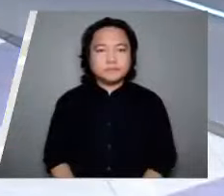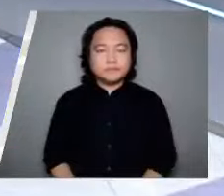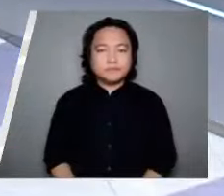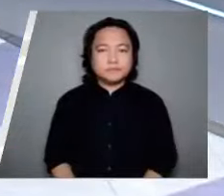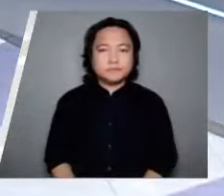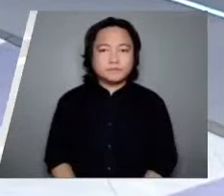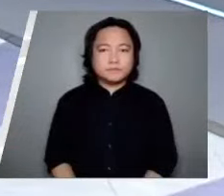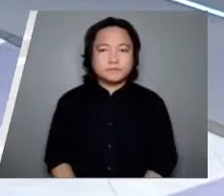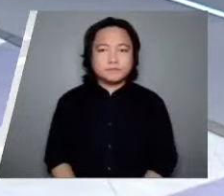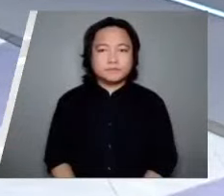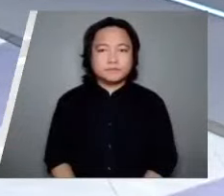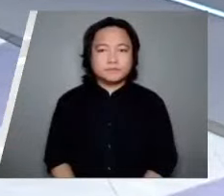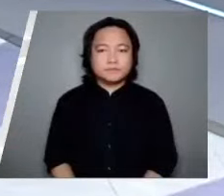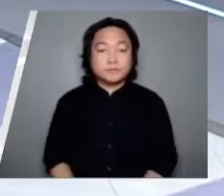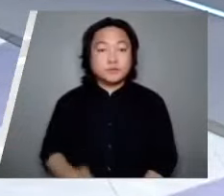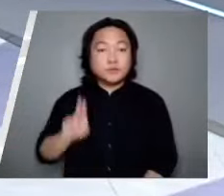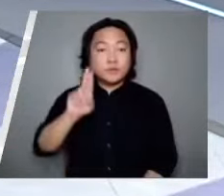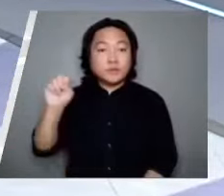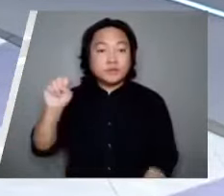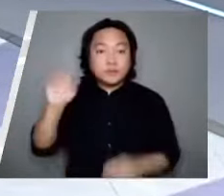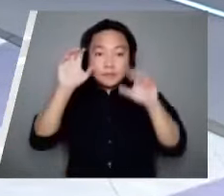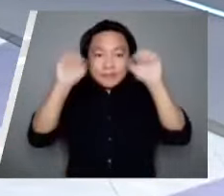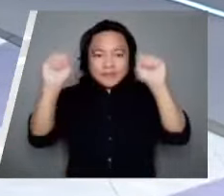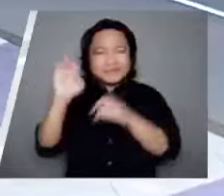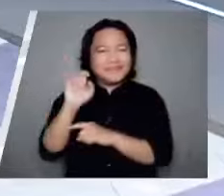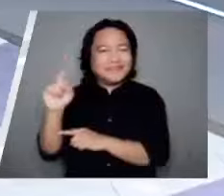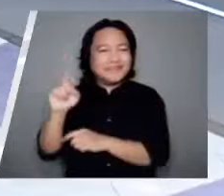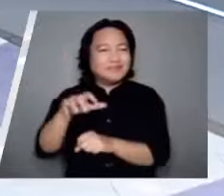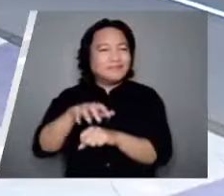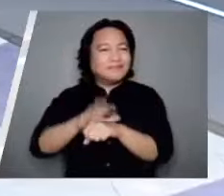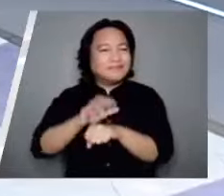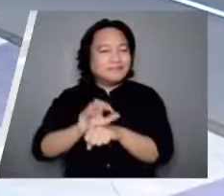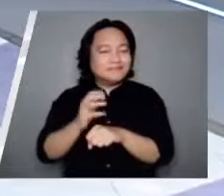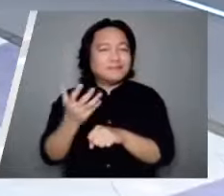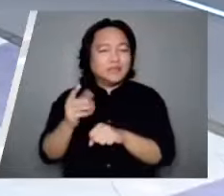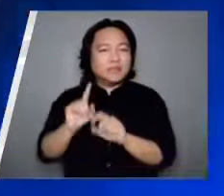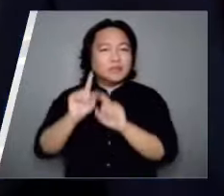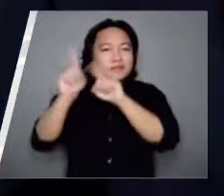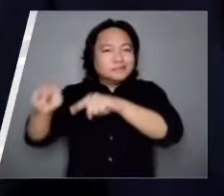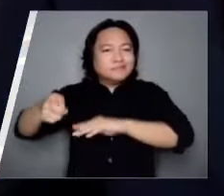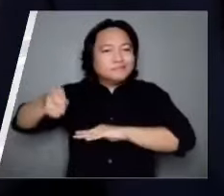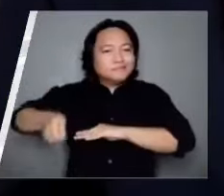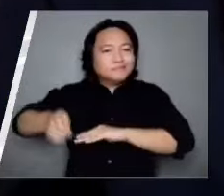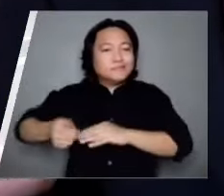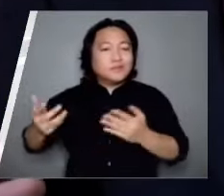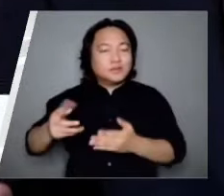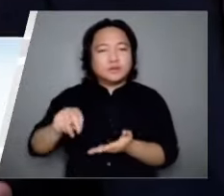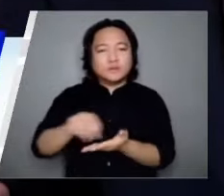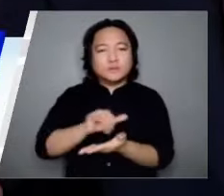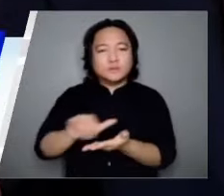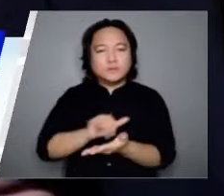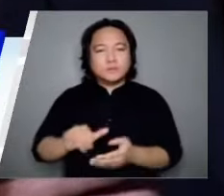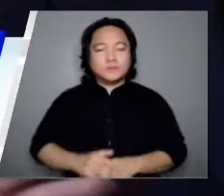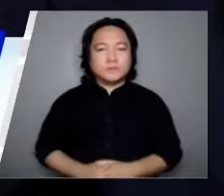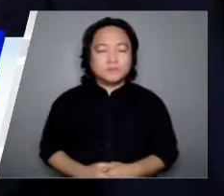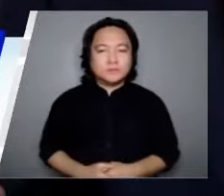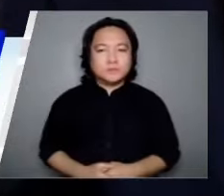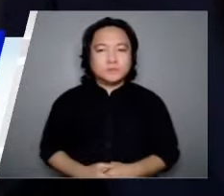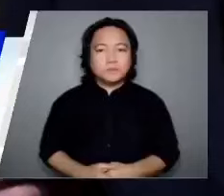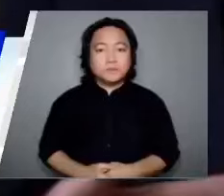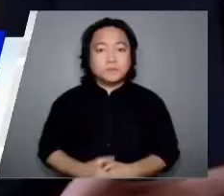Dumalo si dating U.S. President Donald Trump sa kanyang trial sa New York. Kaugnay po ito ng pagbibigay umano ng hush money